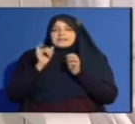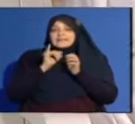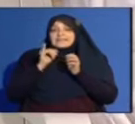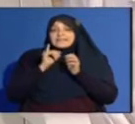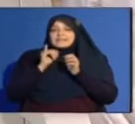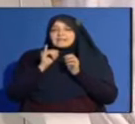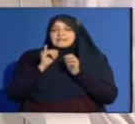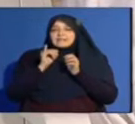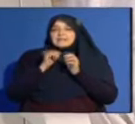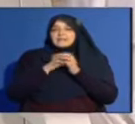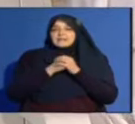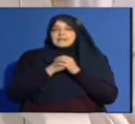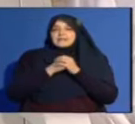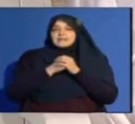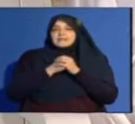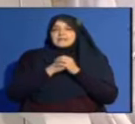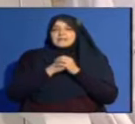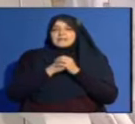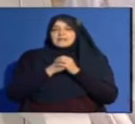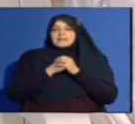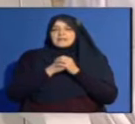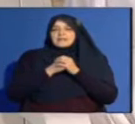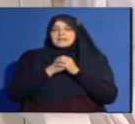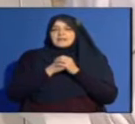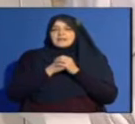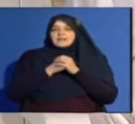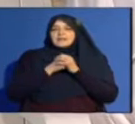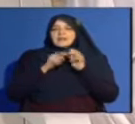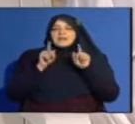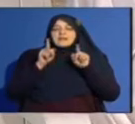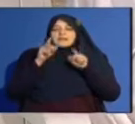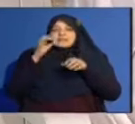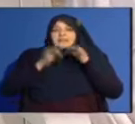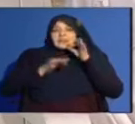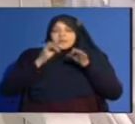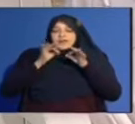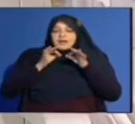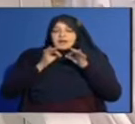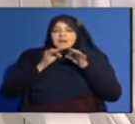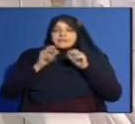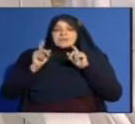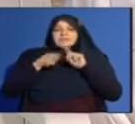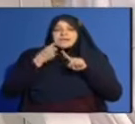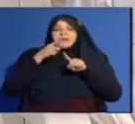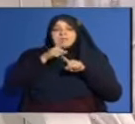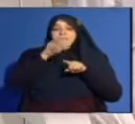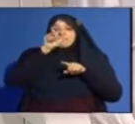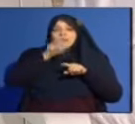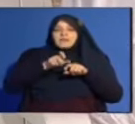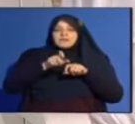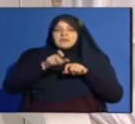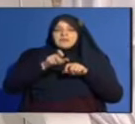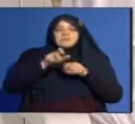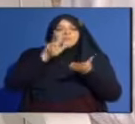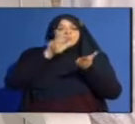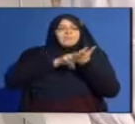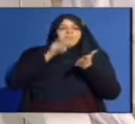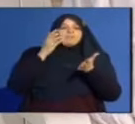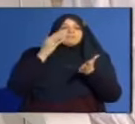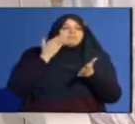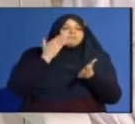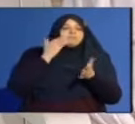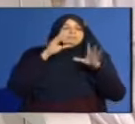تكون في مجال اختصاص الشخص الذي ينفذ عليه